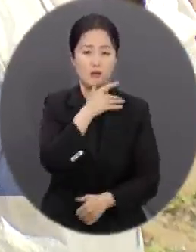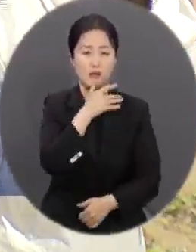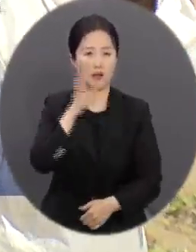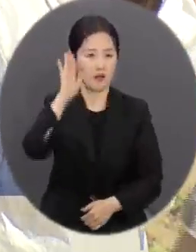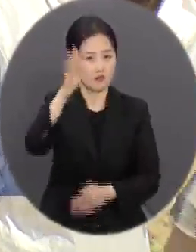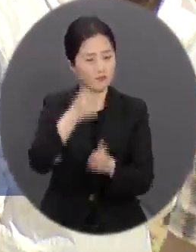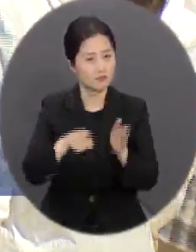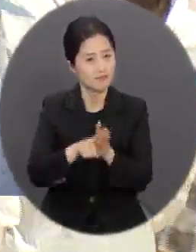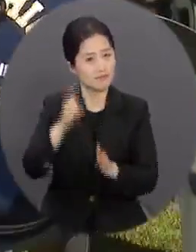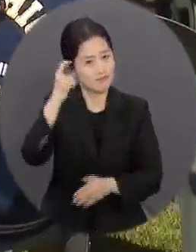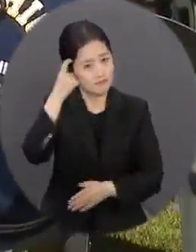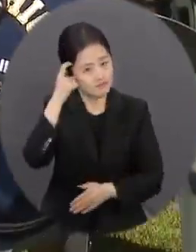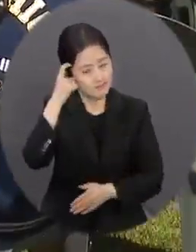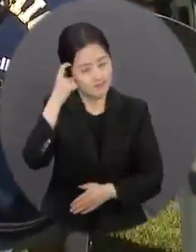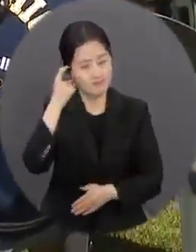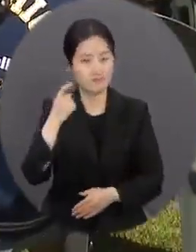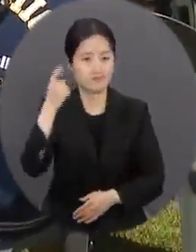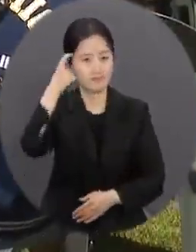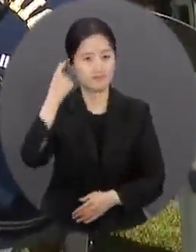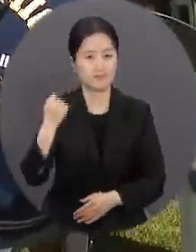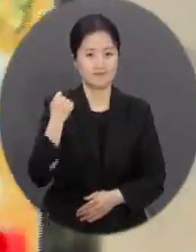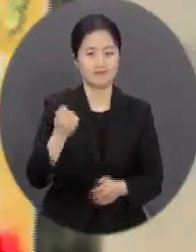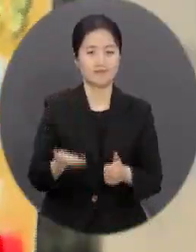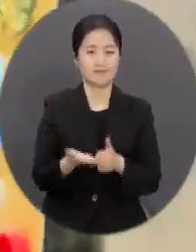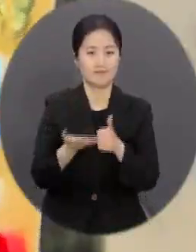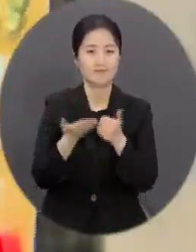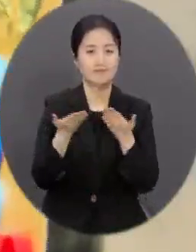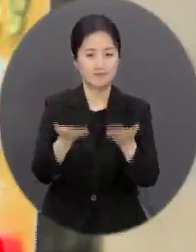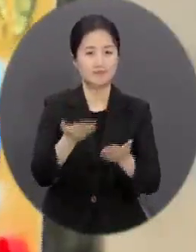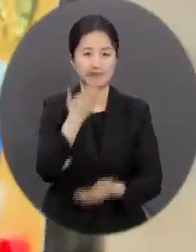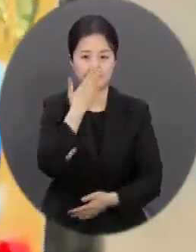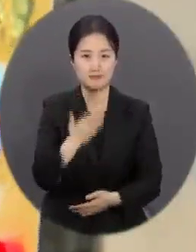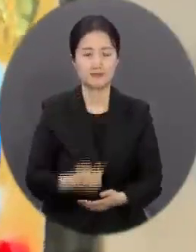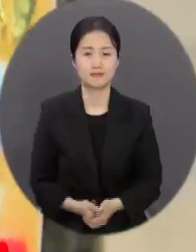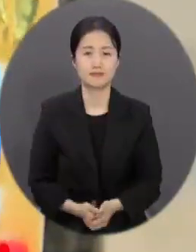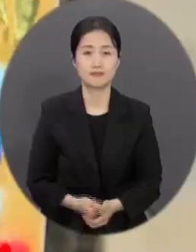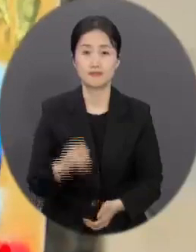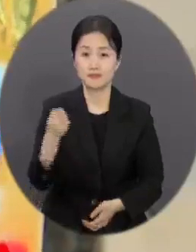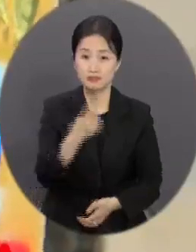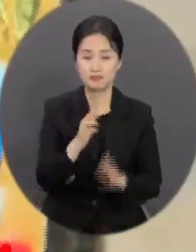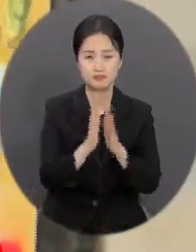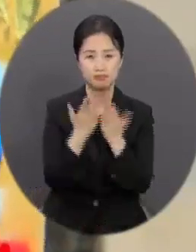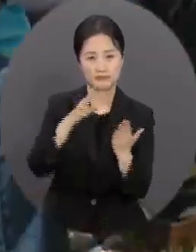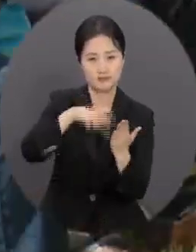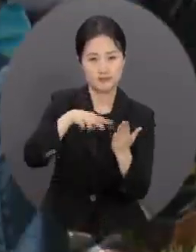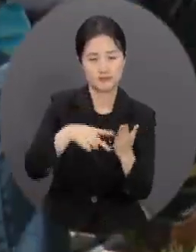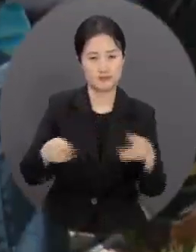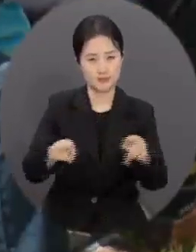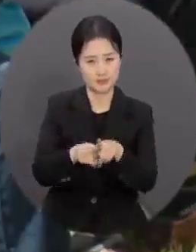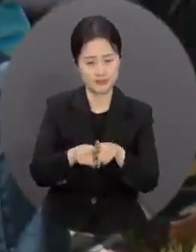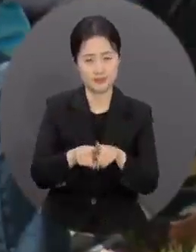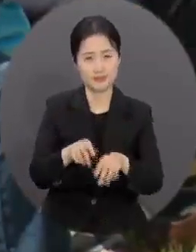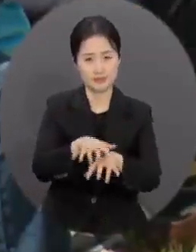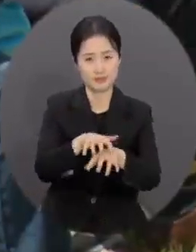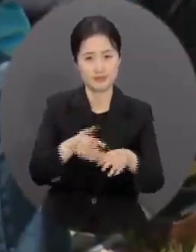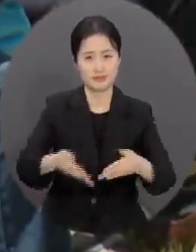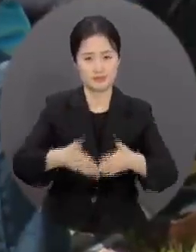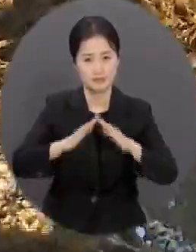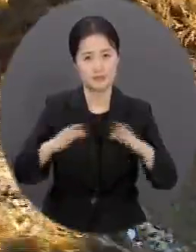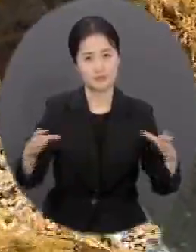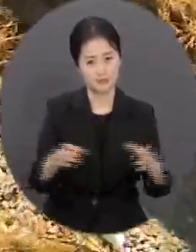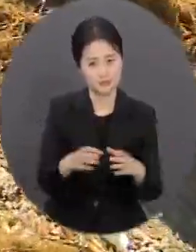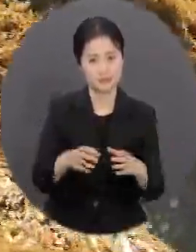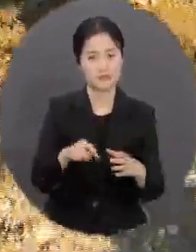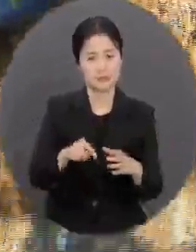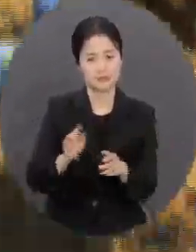있도록 해낼 생각입니다. 전남교육청은 환경운동과 독서인문교육을 병합해 소규모 동아리 활동을